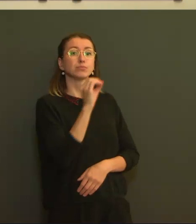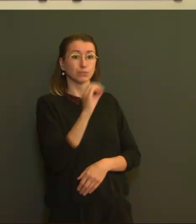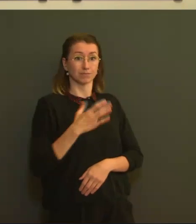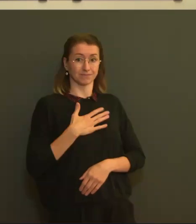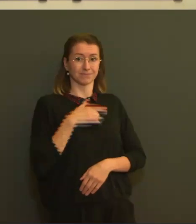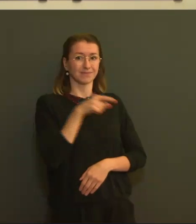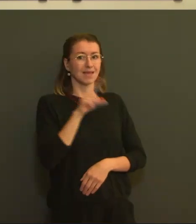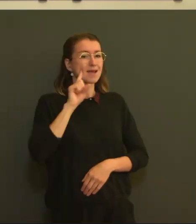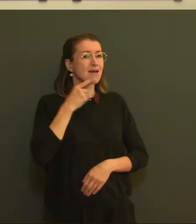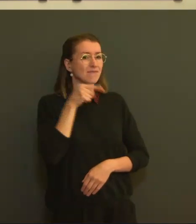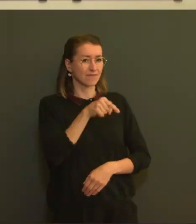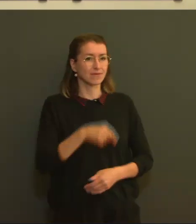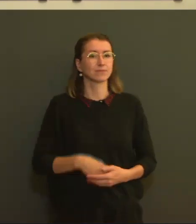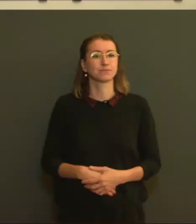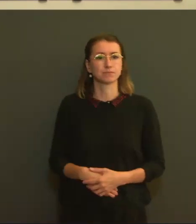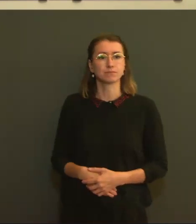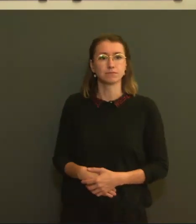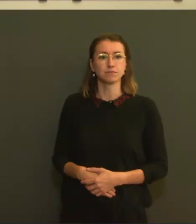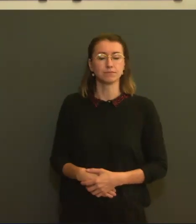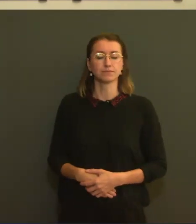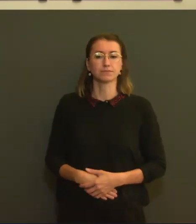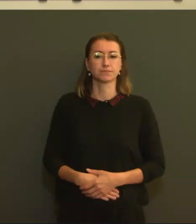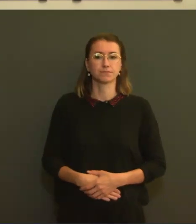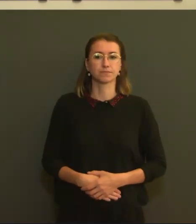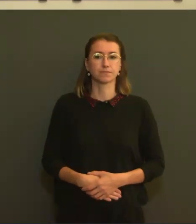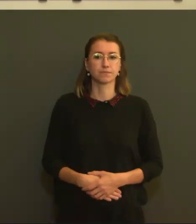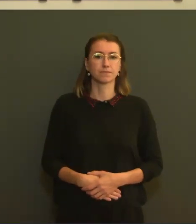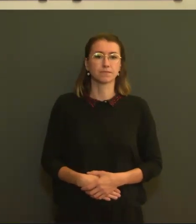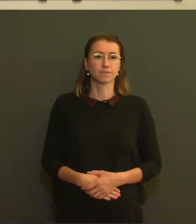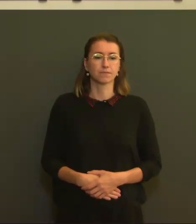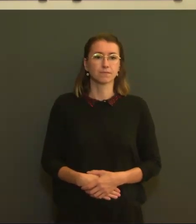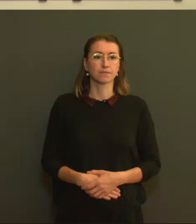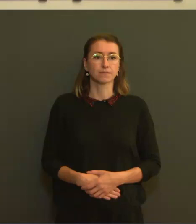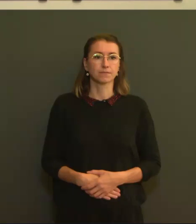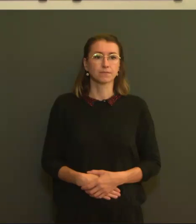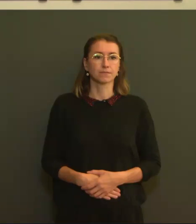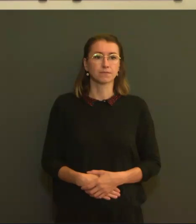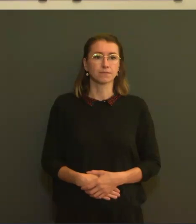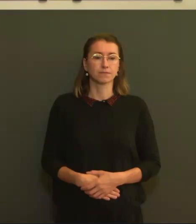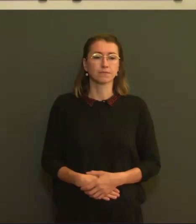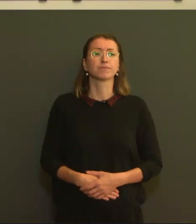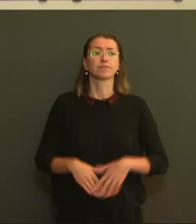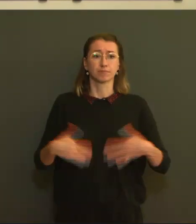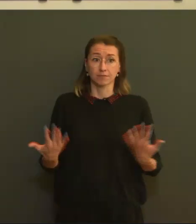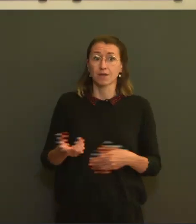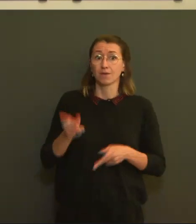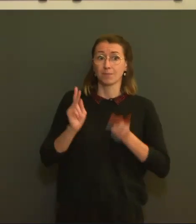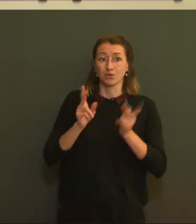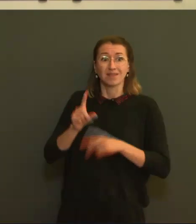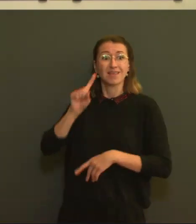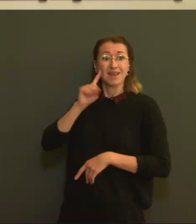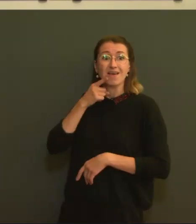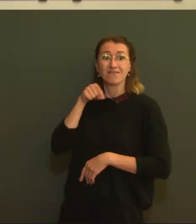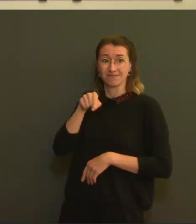des 4472 élèves en quarantaine, et qui ont probablement été contaminés dans le cadre de l'école.